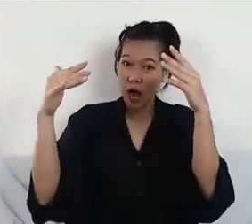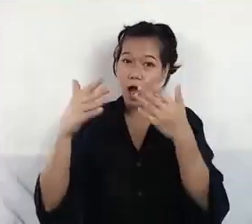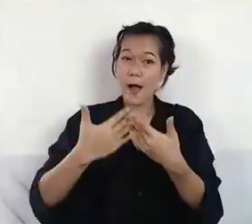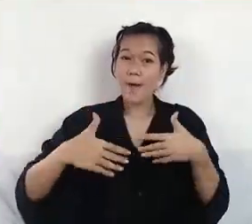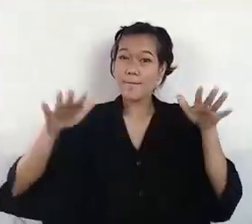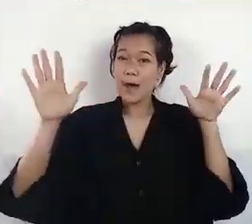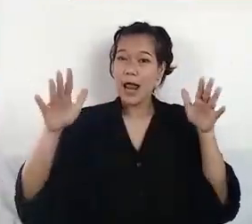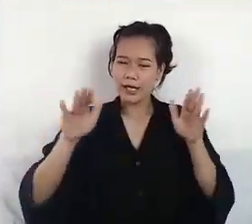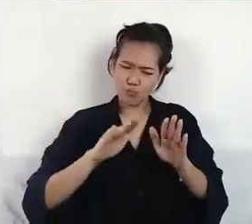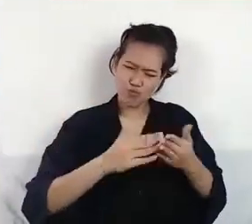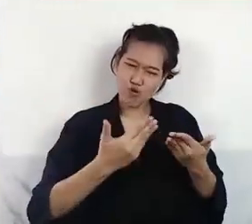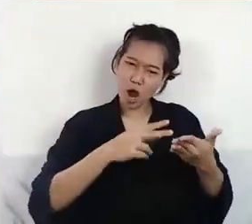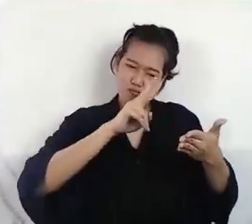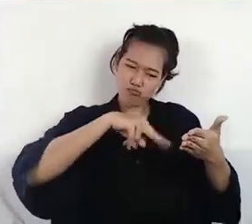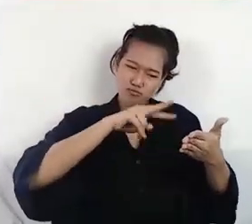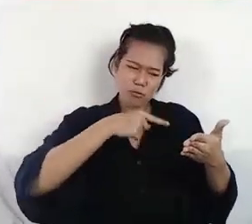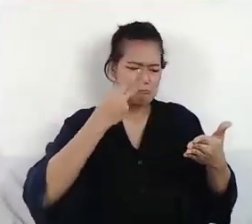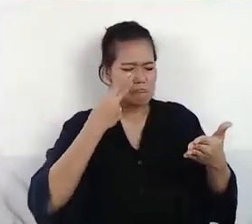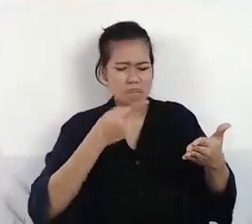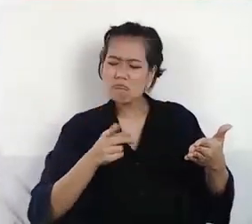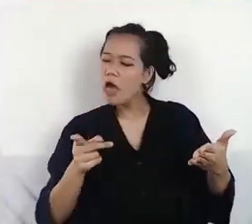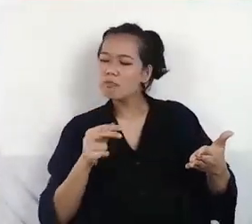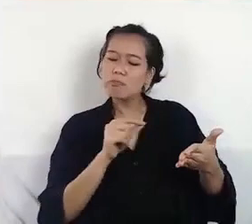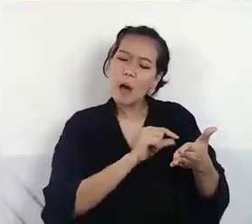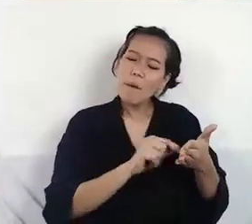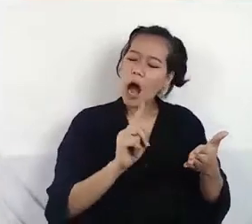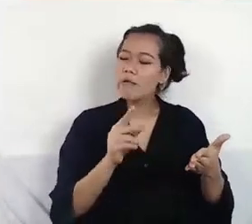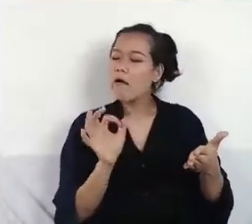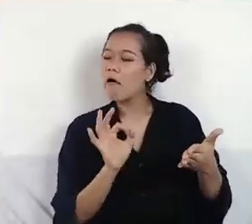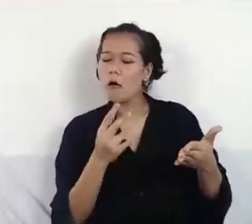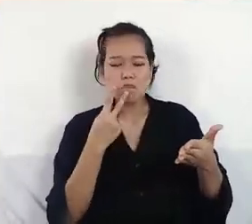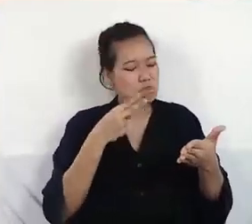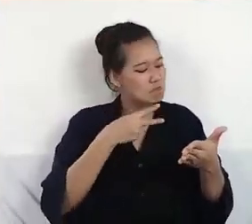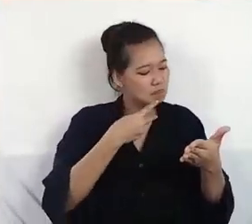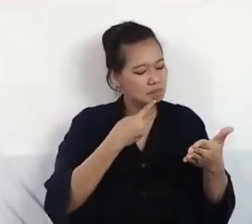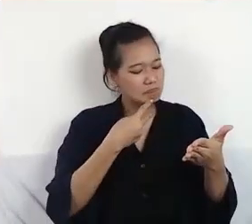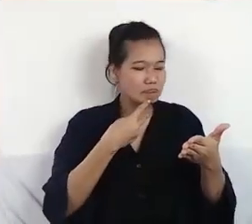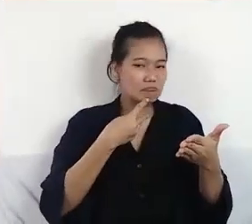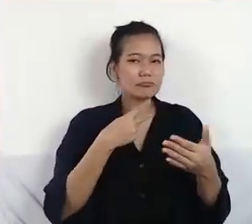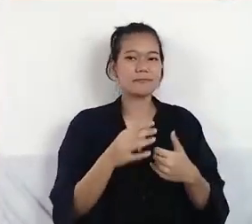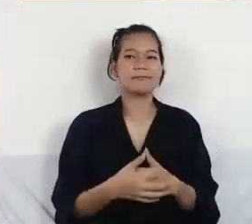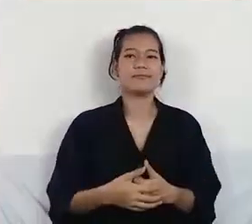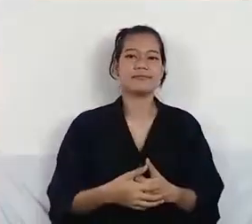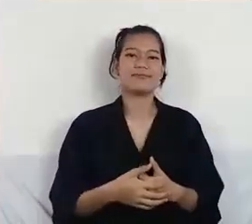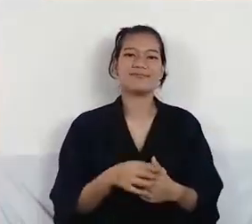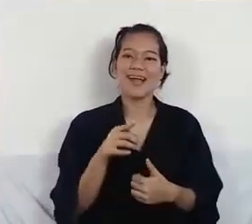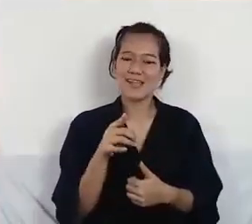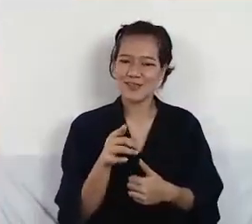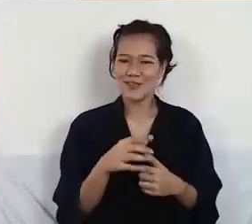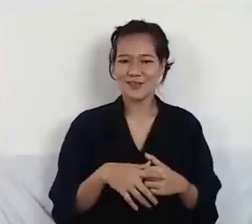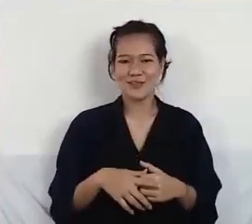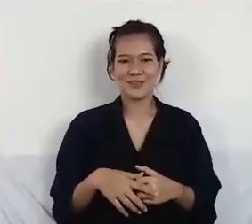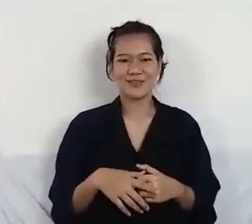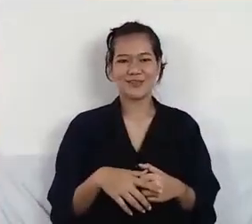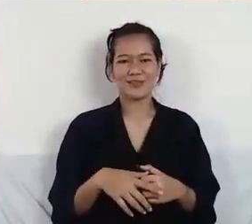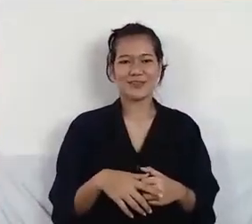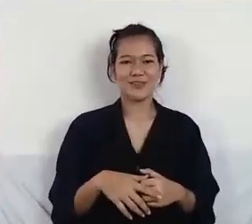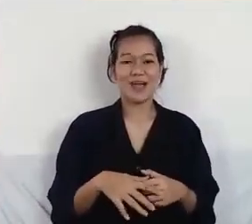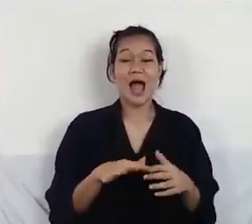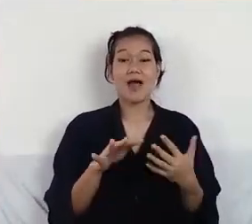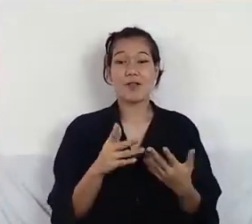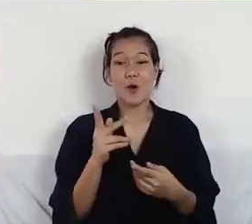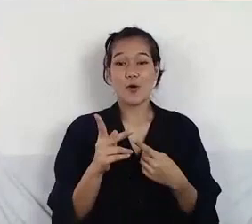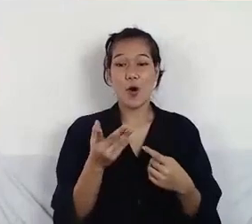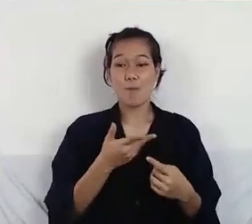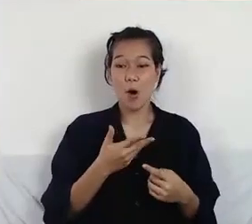akan buka buku loh, namamu ada enggak? Ya. Nah, kalau kita mau kebaktian kan pakai daftar dulu,